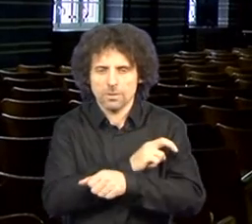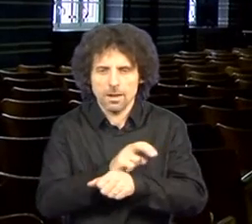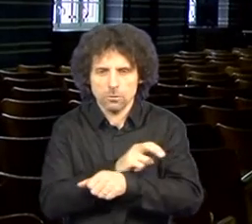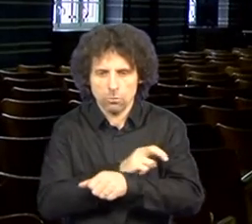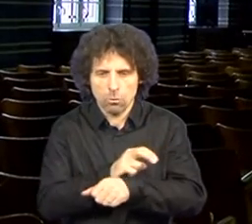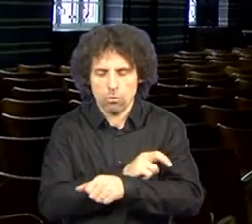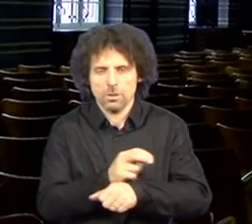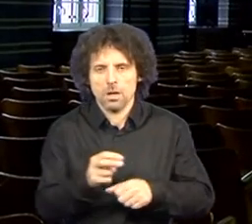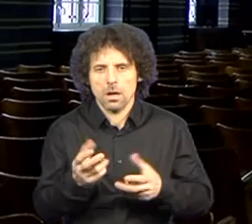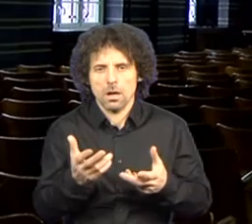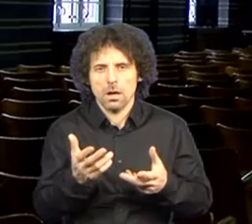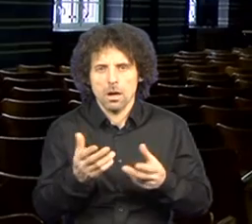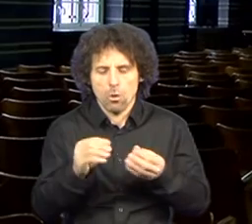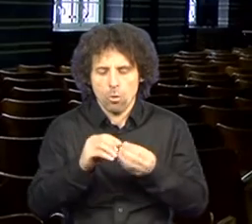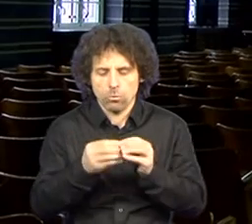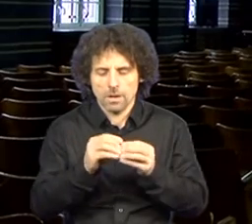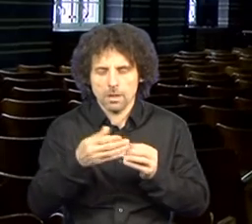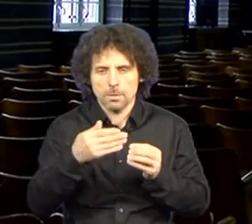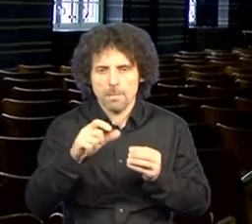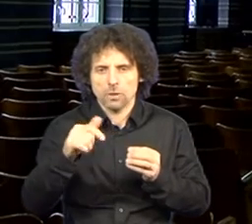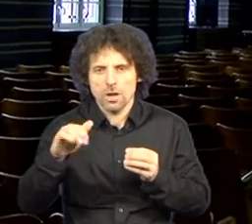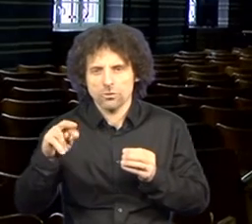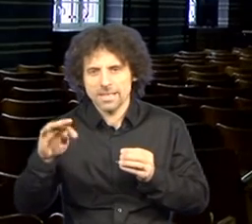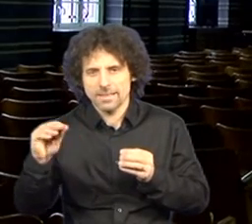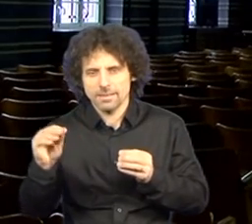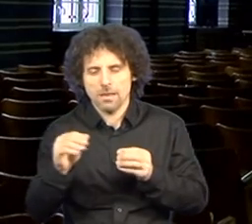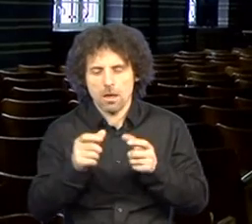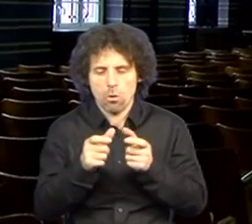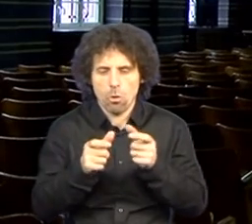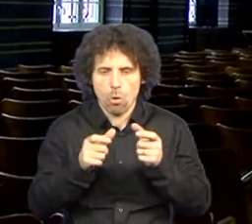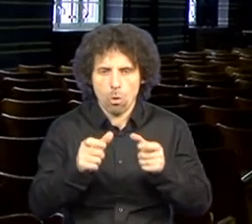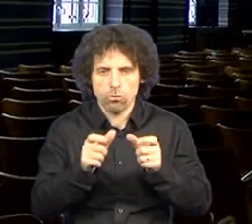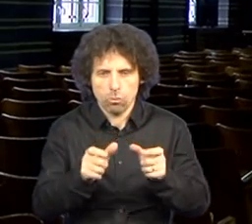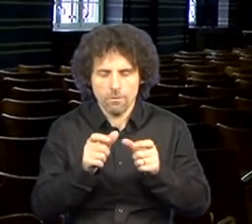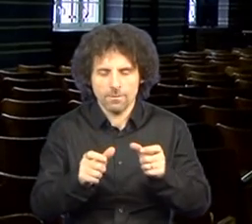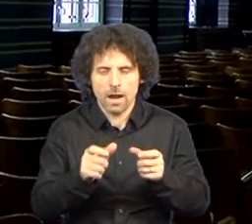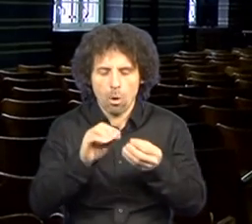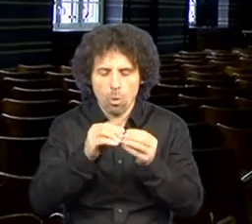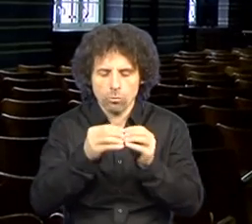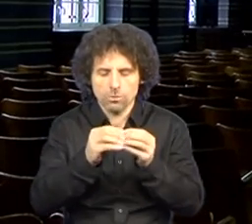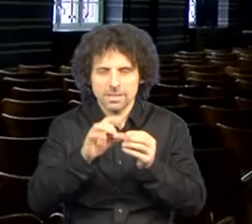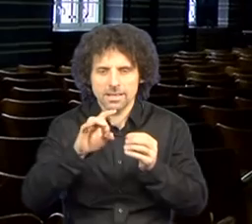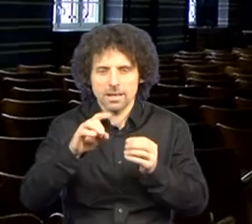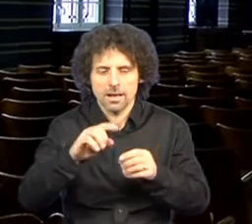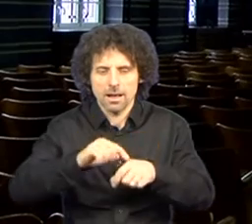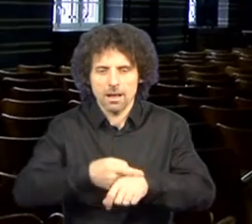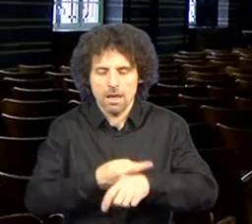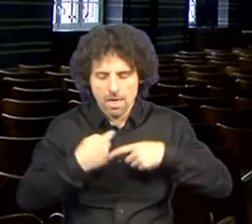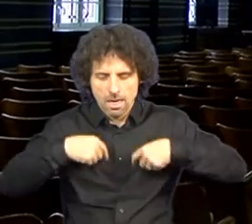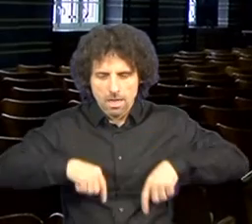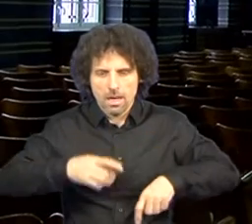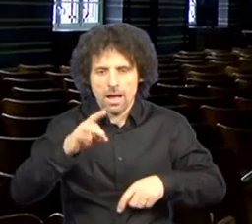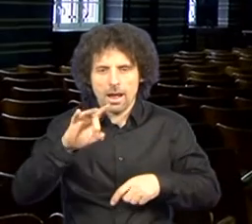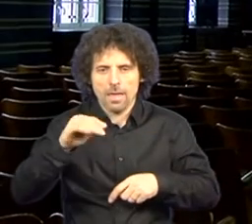z komórkami macierzystymi, z hodowlą komórkową, z genetyką, to są takie obszary, jeżeli ktoś się